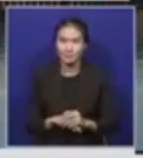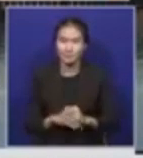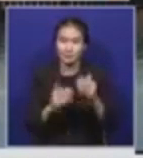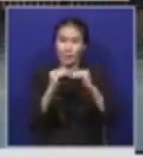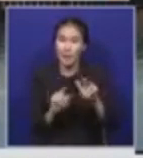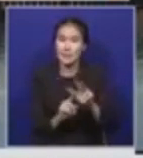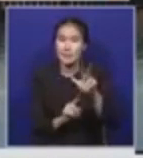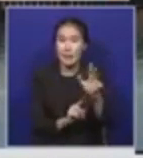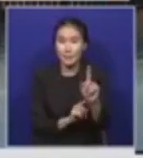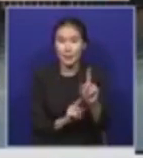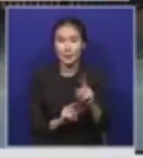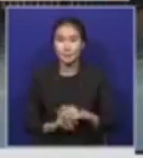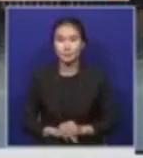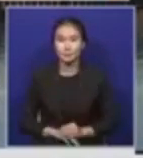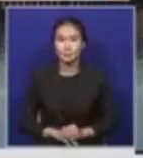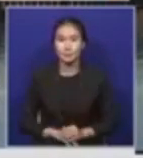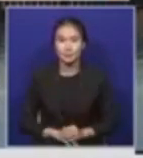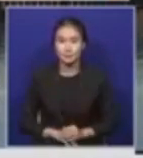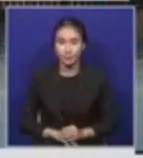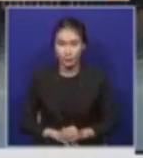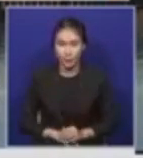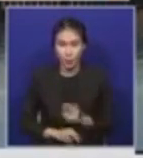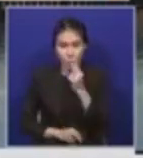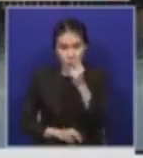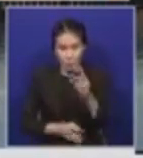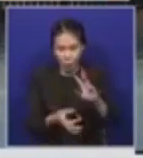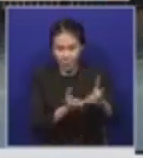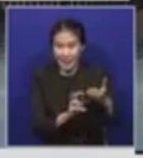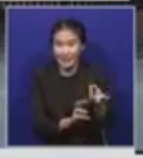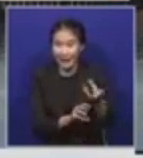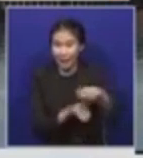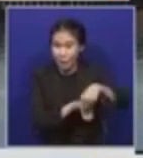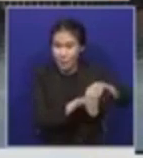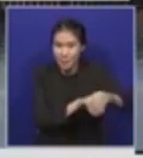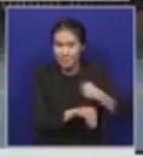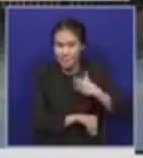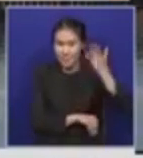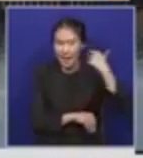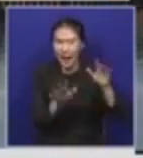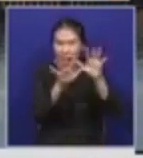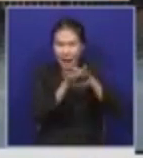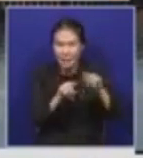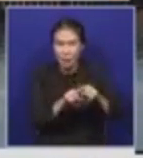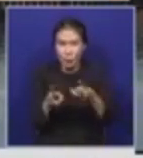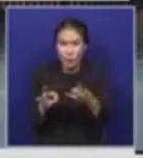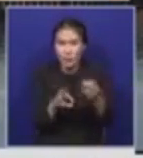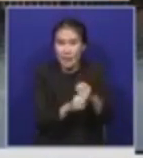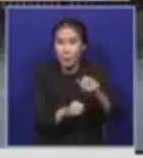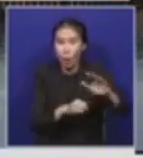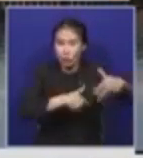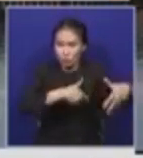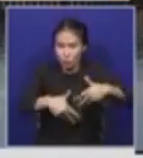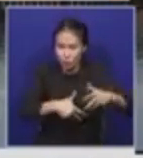นะครับการรักษาเมล็ดพันธุ์เนี่ยนะครับท่านประธานแบบชุมชนเนี่ยนะครับจะต้องเกี่ยวข้องกับเรื่อง